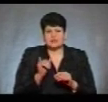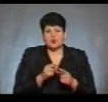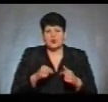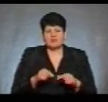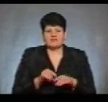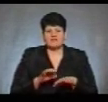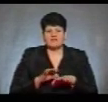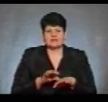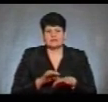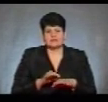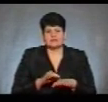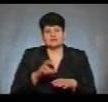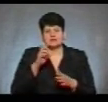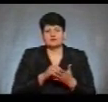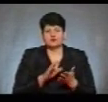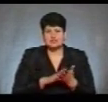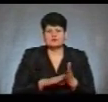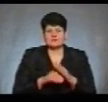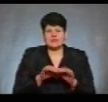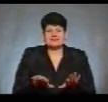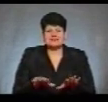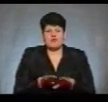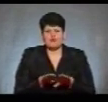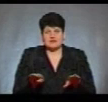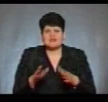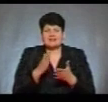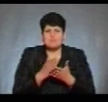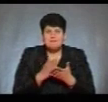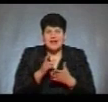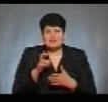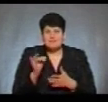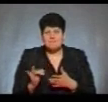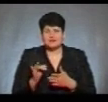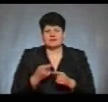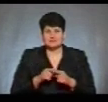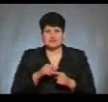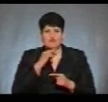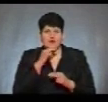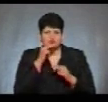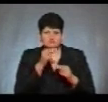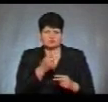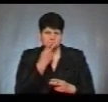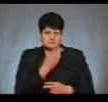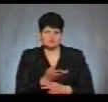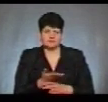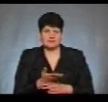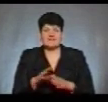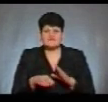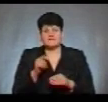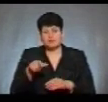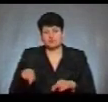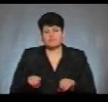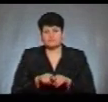Державного реєстру виборців, які є на місцевому рівні, так, які мали би також, напевне, на це звертати увагу, дивитися, ну і самих виборців.